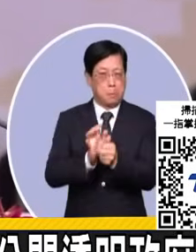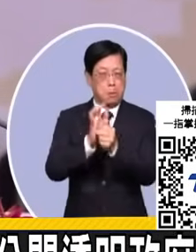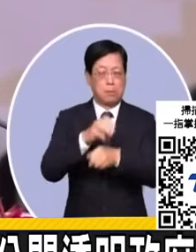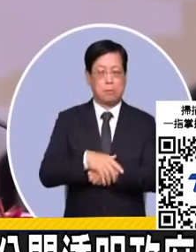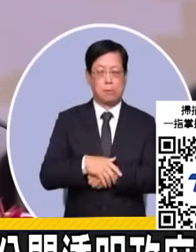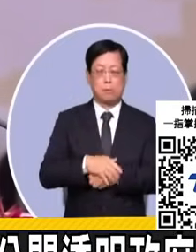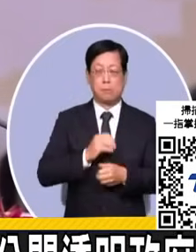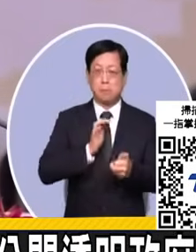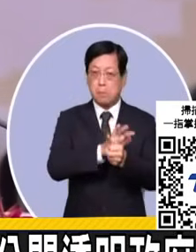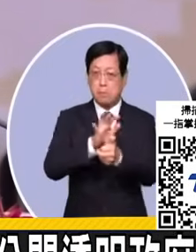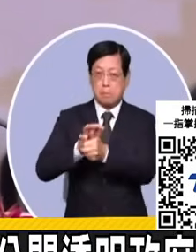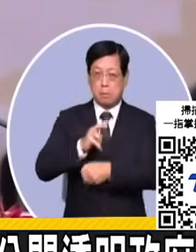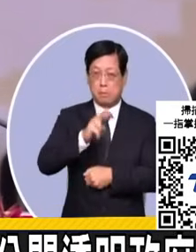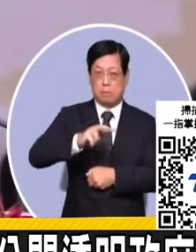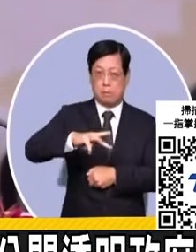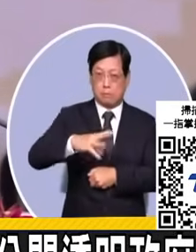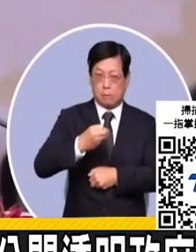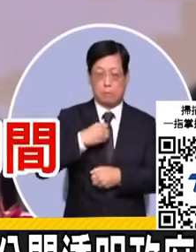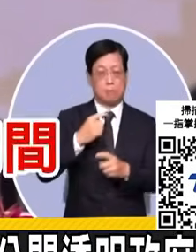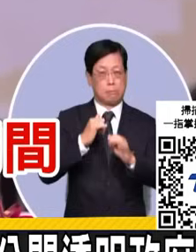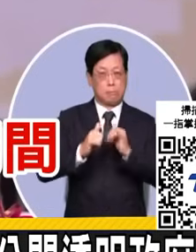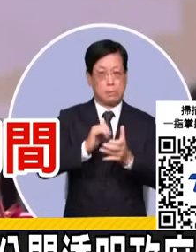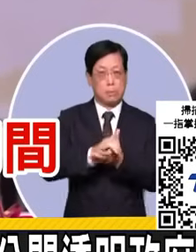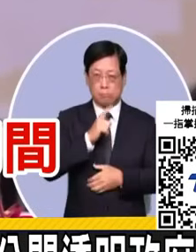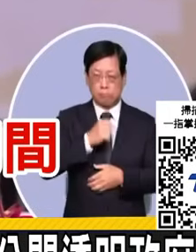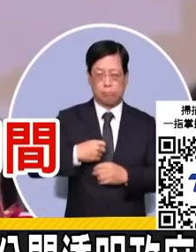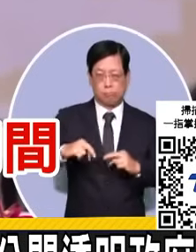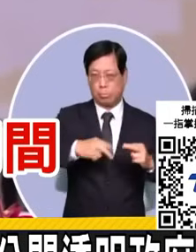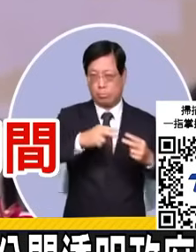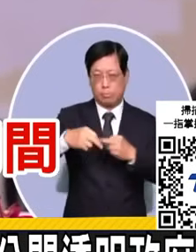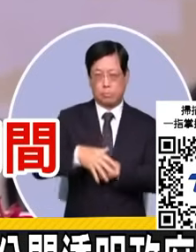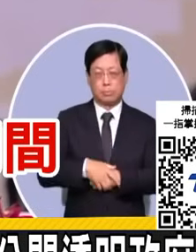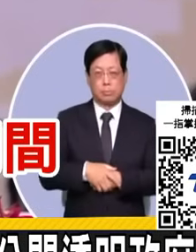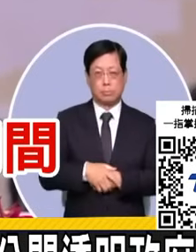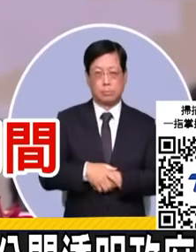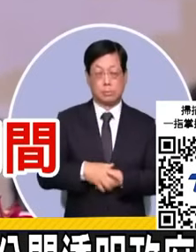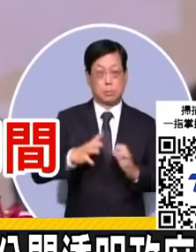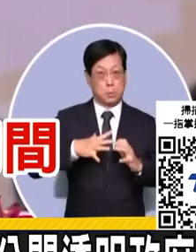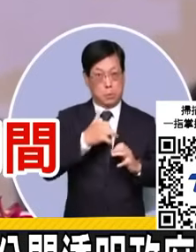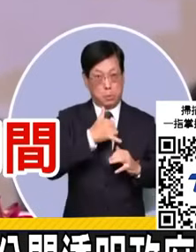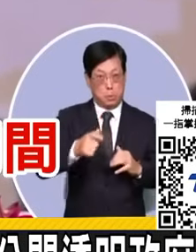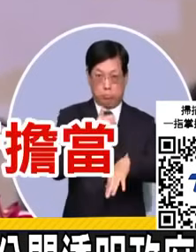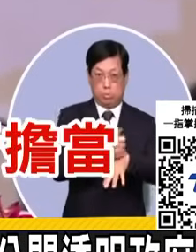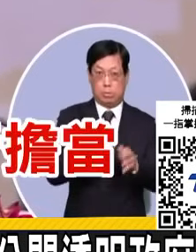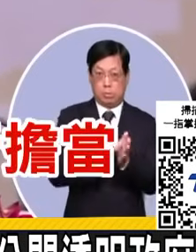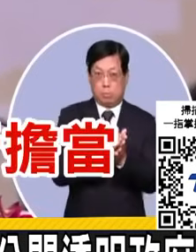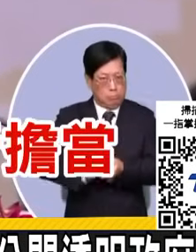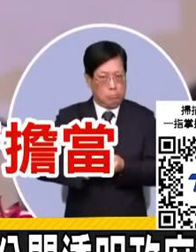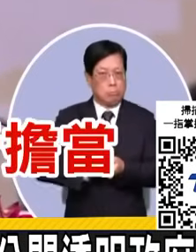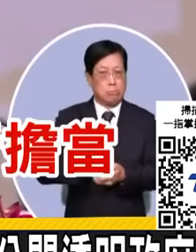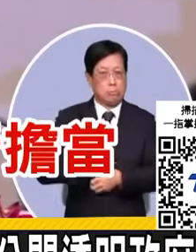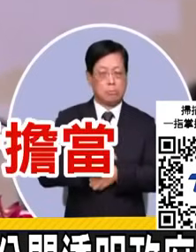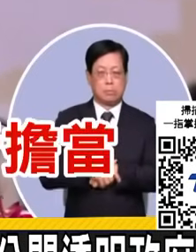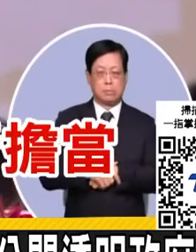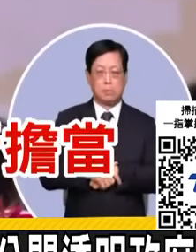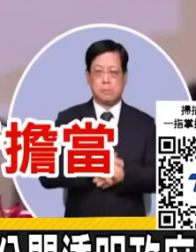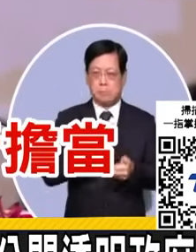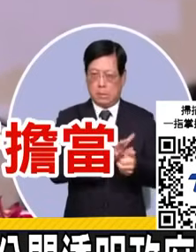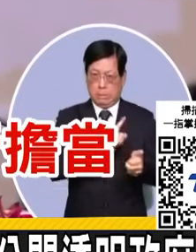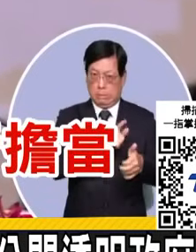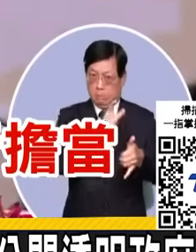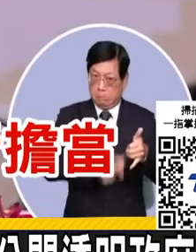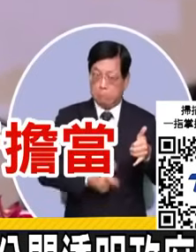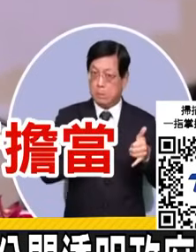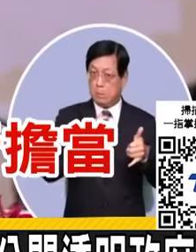为2300万的国民同胞打造一个官员在任期期间都必须为自己的